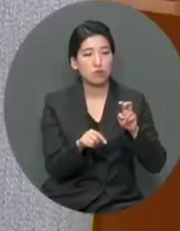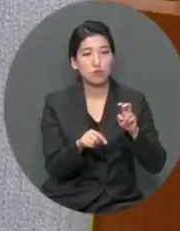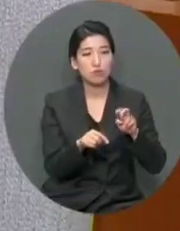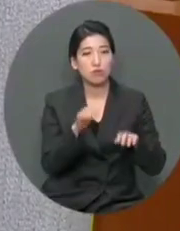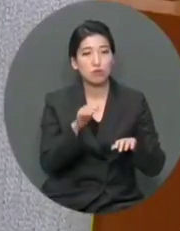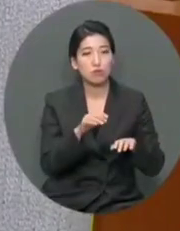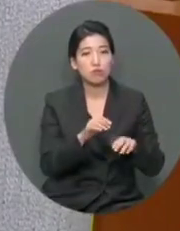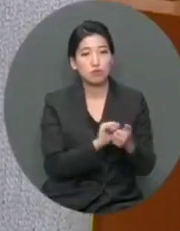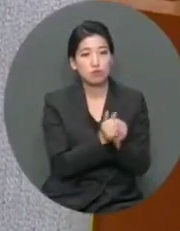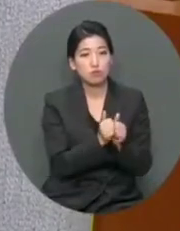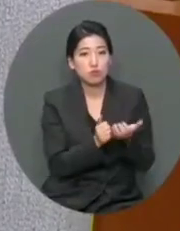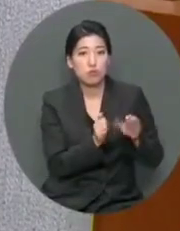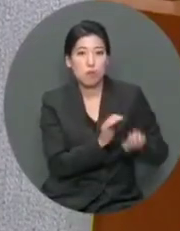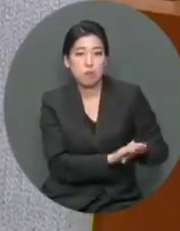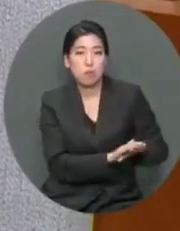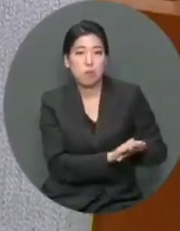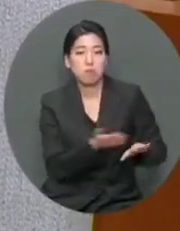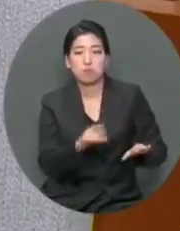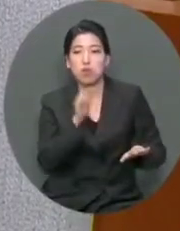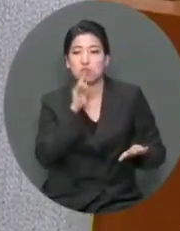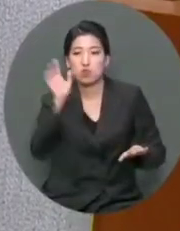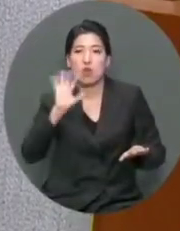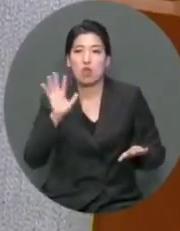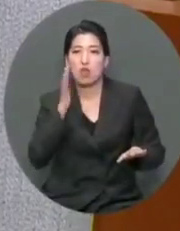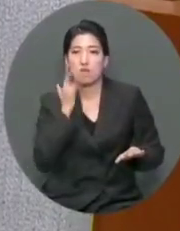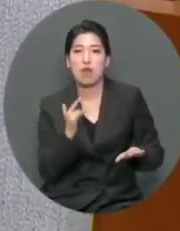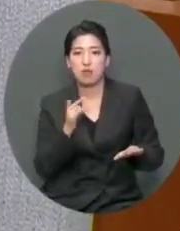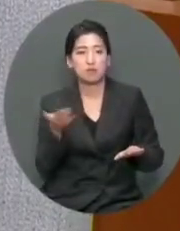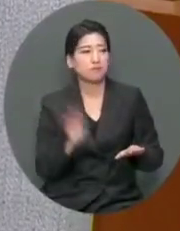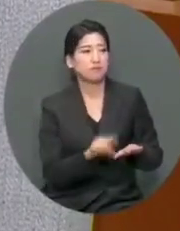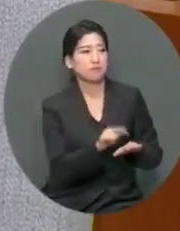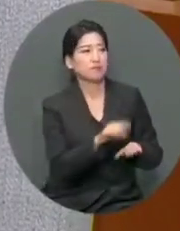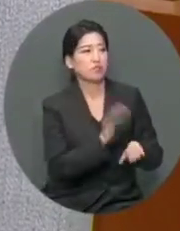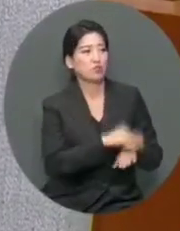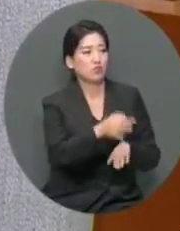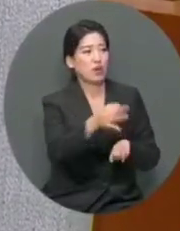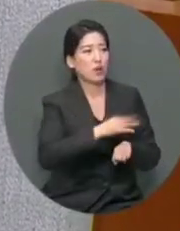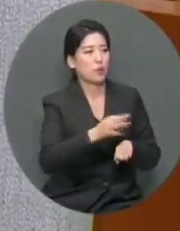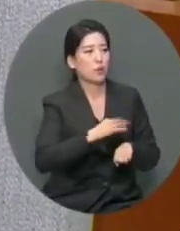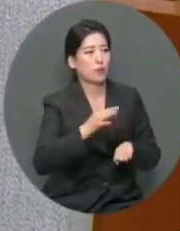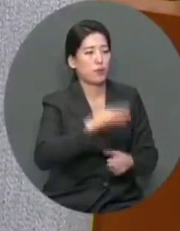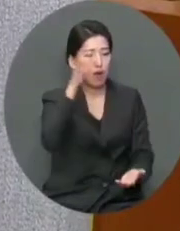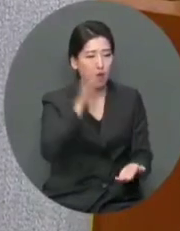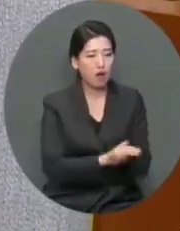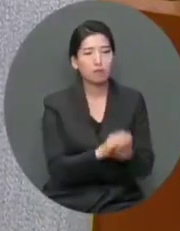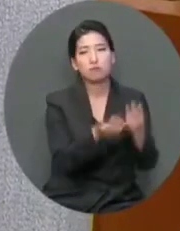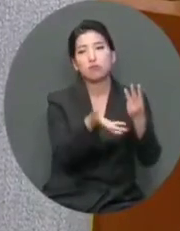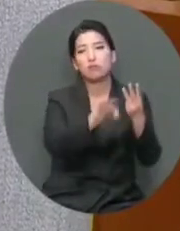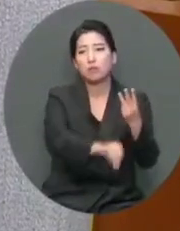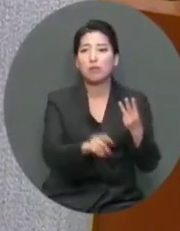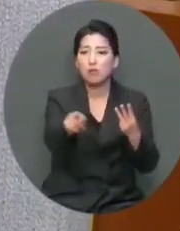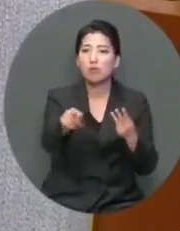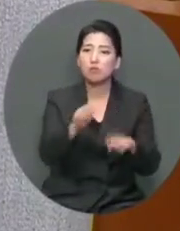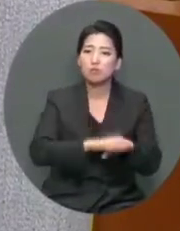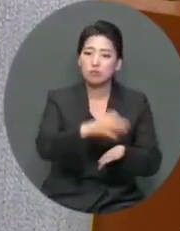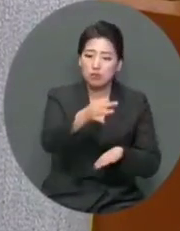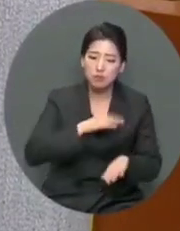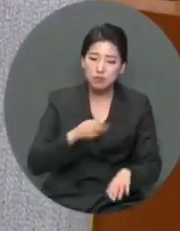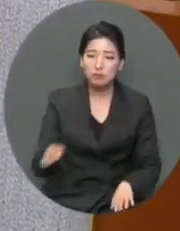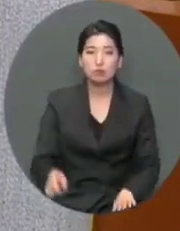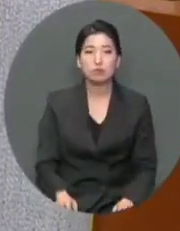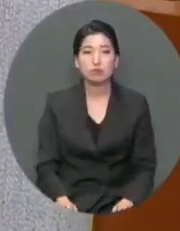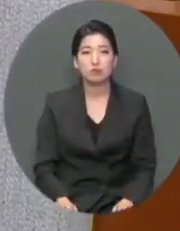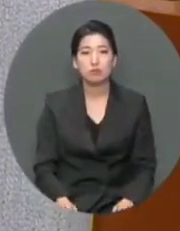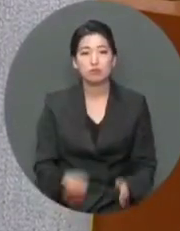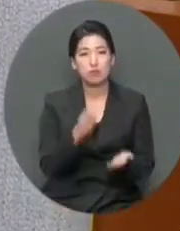쭉쭉 받아왔는데, 그 회사는 그 회사대로 편법적으로 혹은 법인 쪼개기를 해가지고 운영되고 있었던 것 아니냐라고 하는